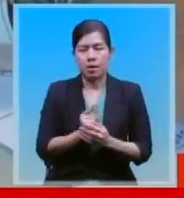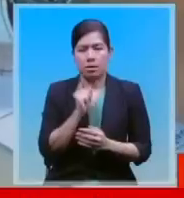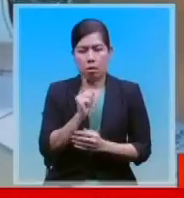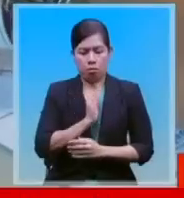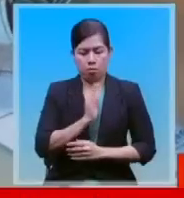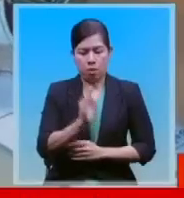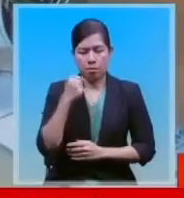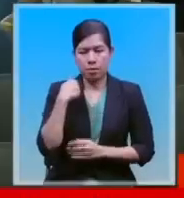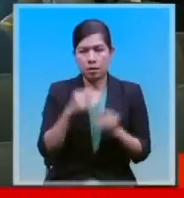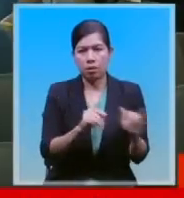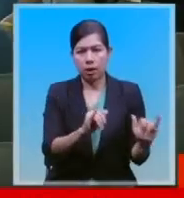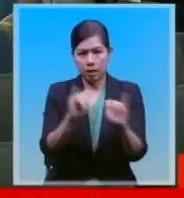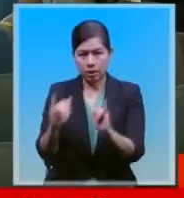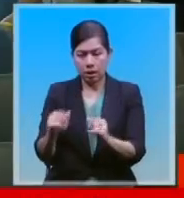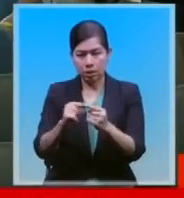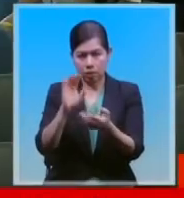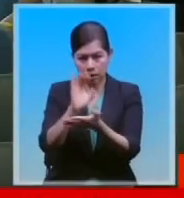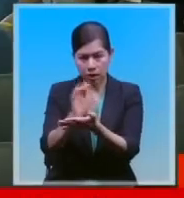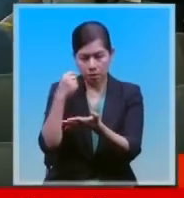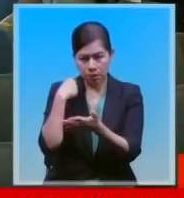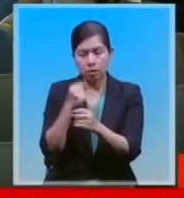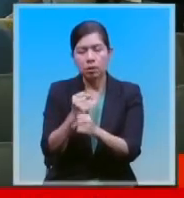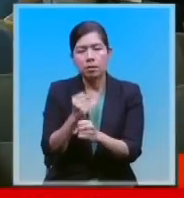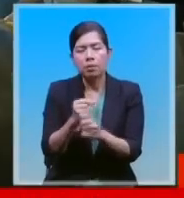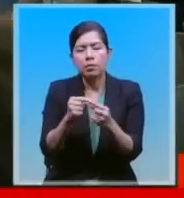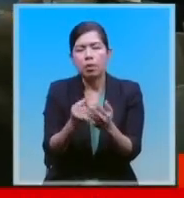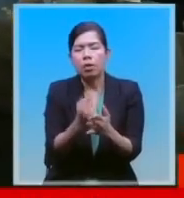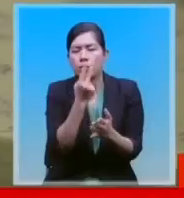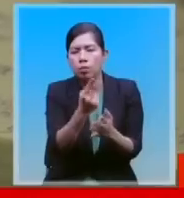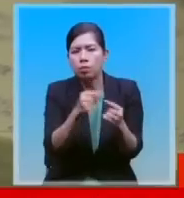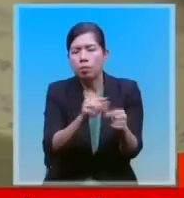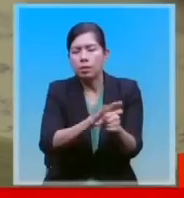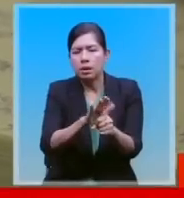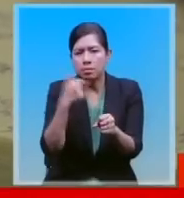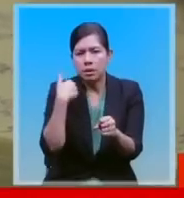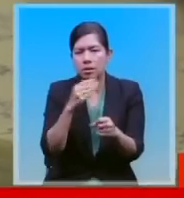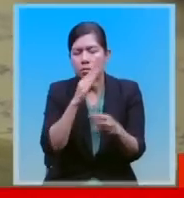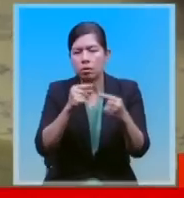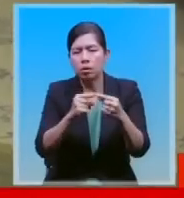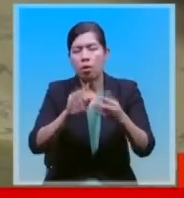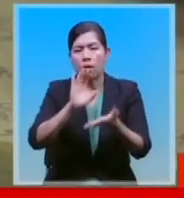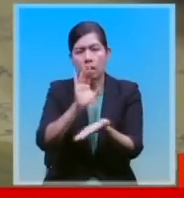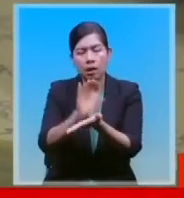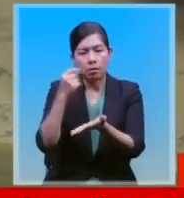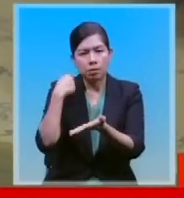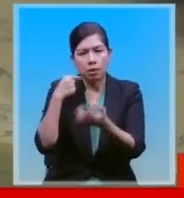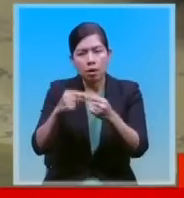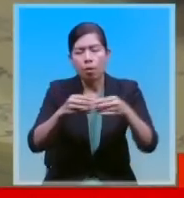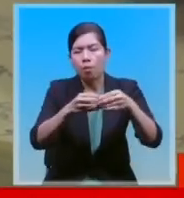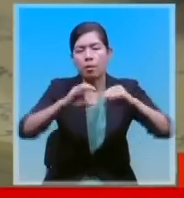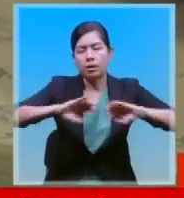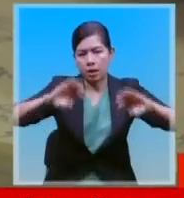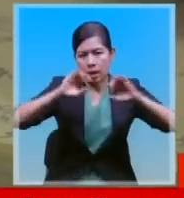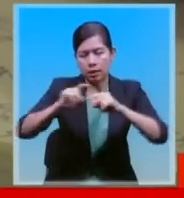ย้ายข้าราชการต้องดำเนินการเท่าที่จำเป็นเพราะข้าราชการระดับล่างต้องปฏิบัติหน้าที่ในการเลือกตั้งในเขต